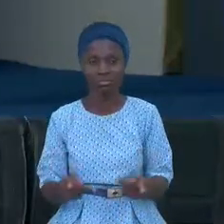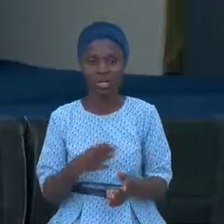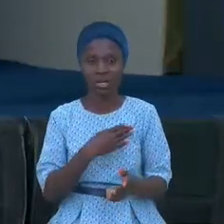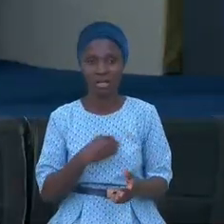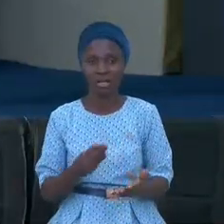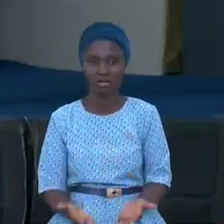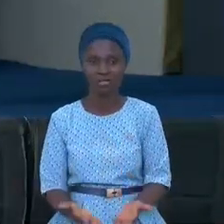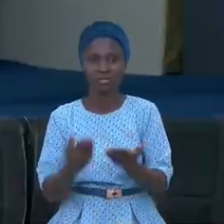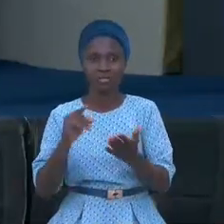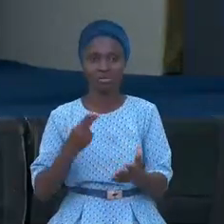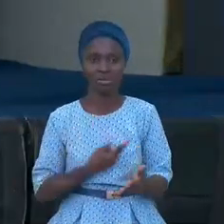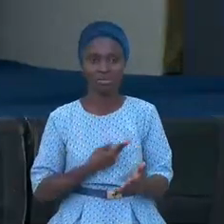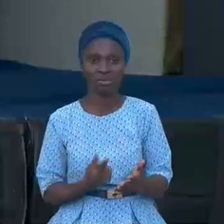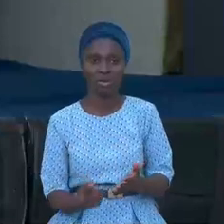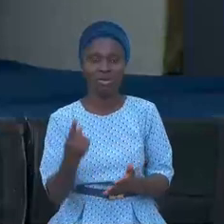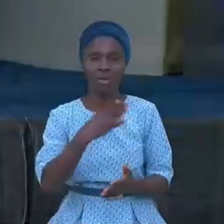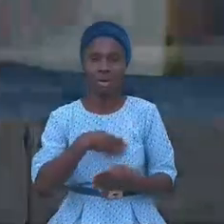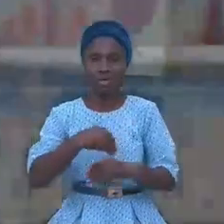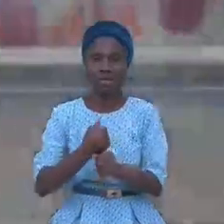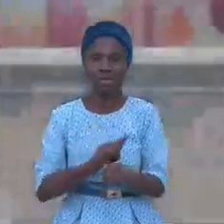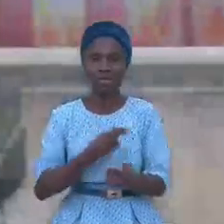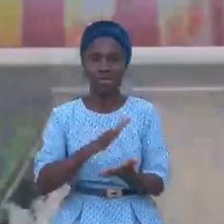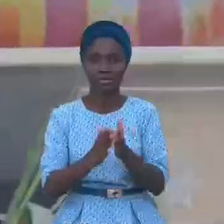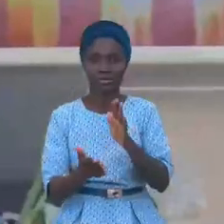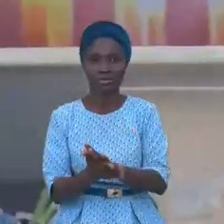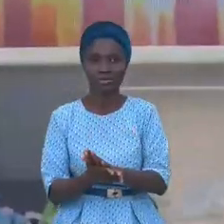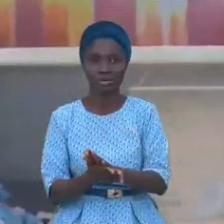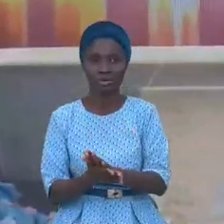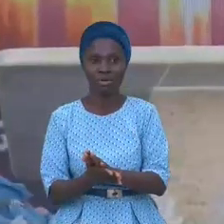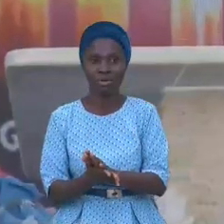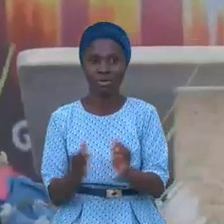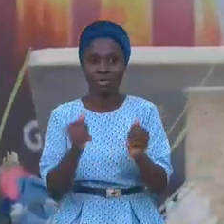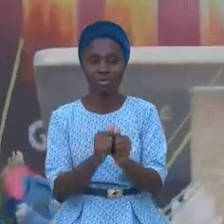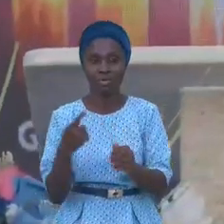pour les faire asseoir avec les grands.